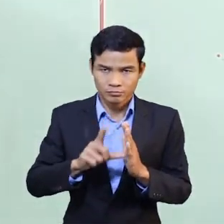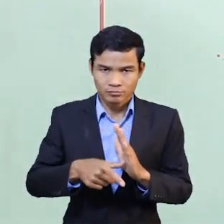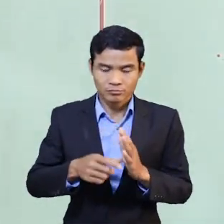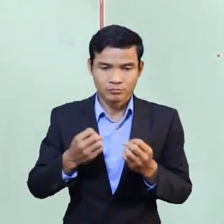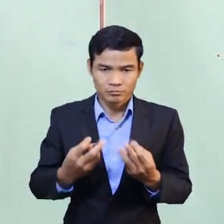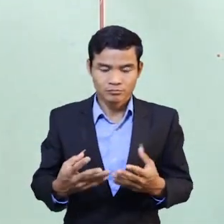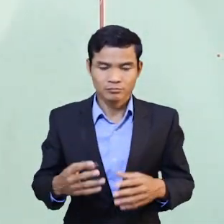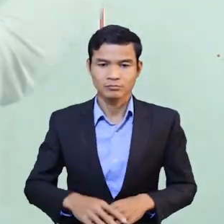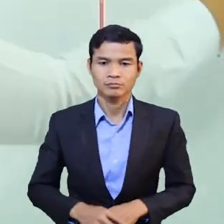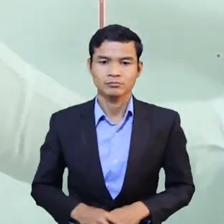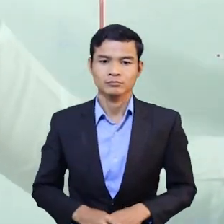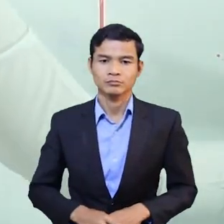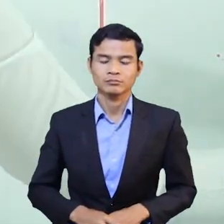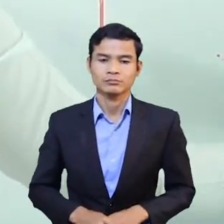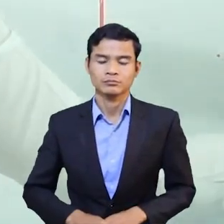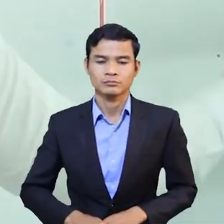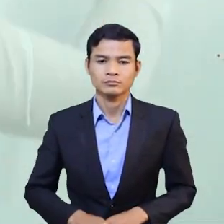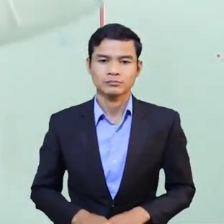chá